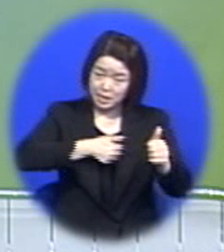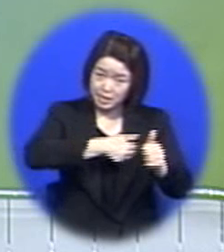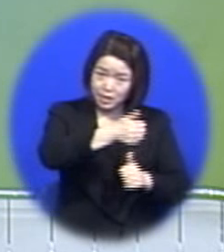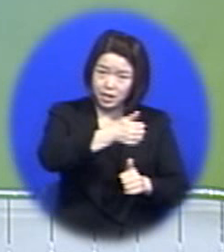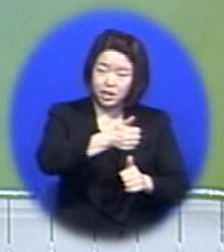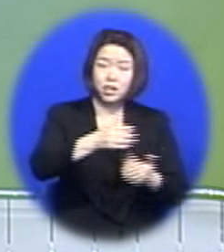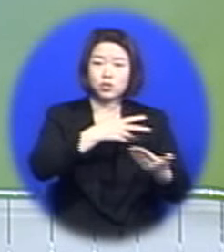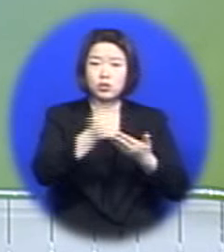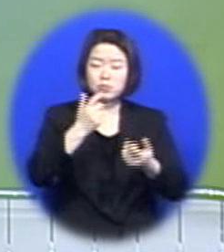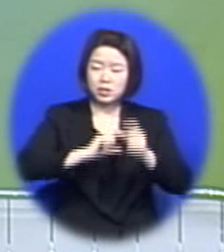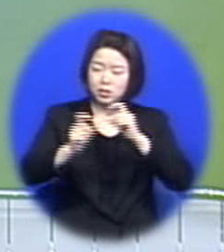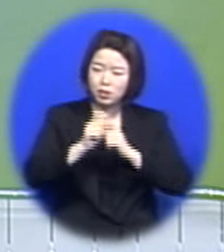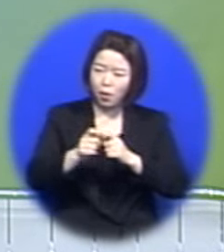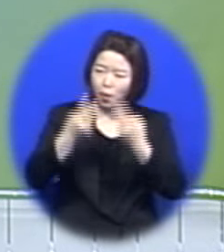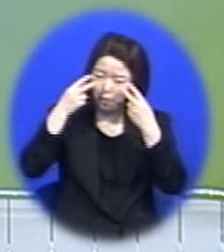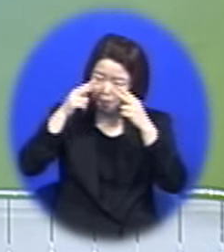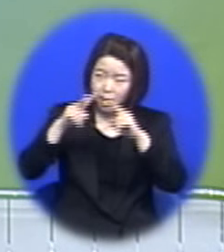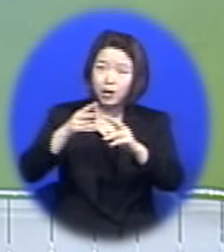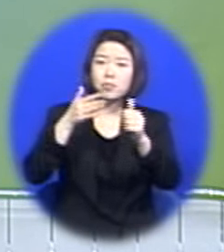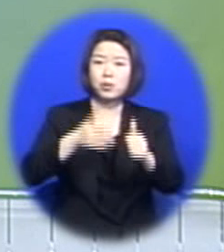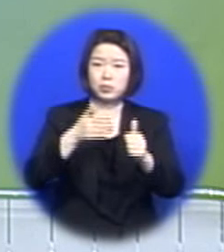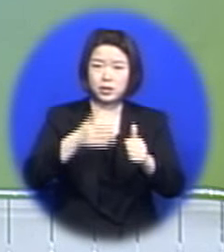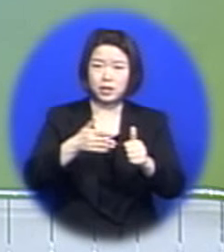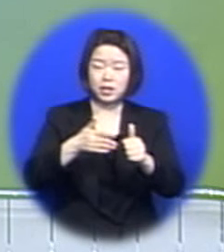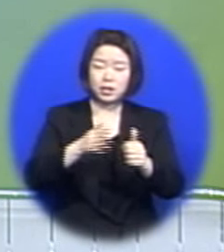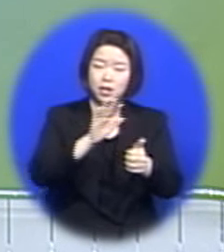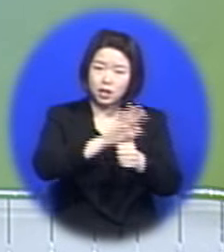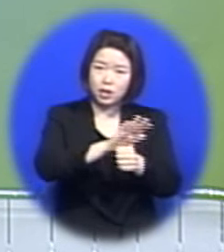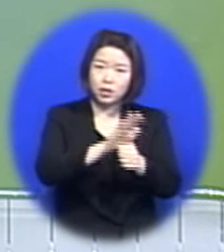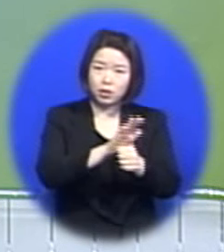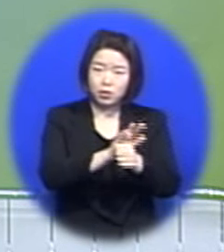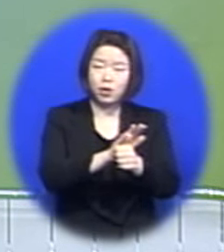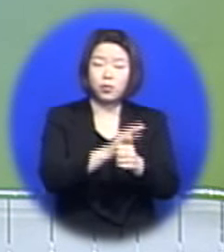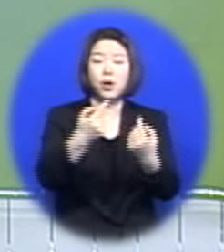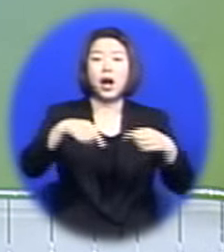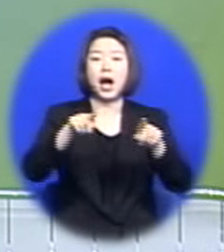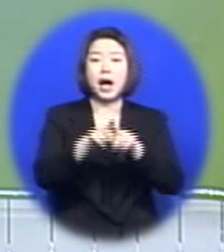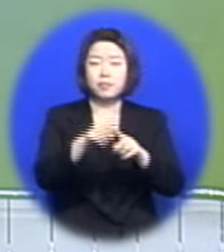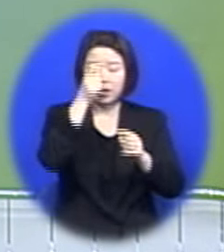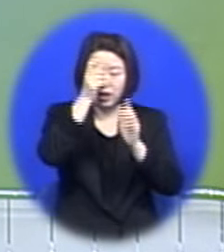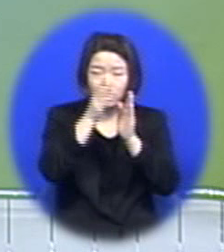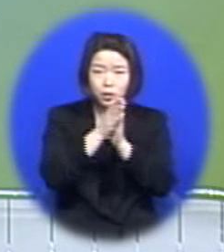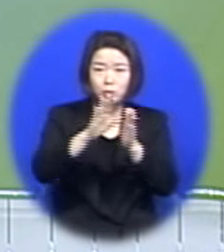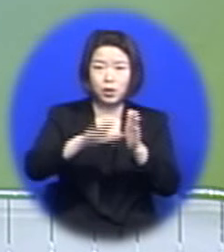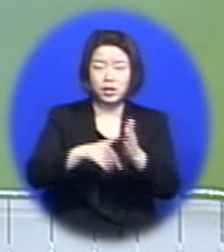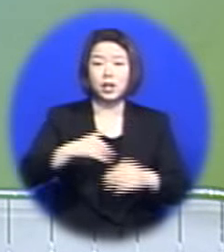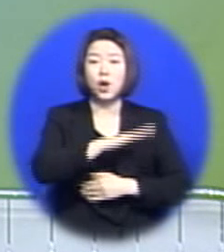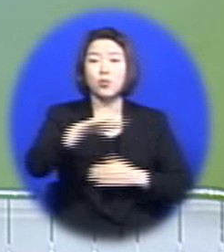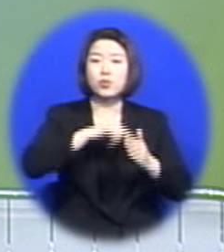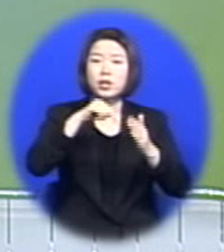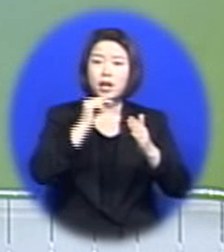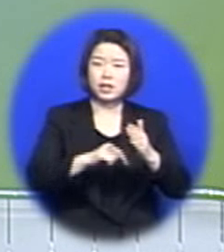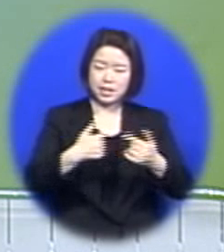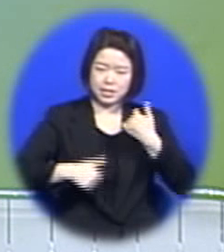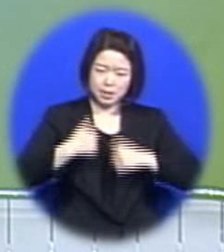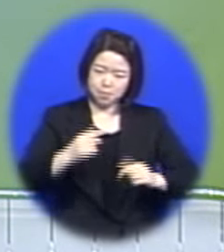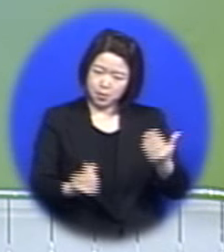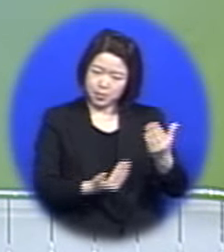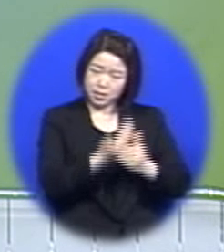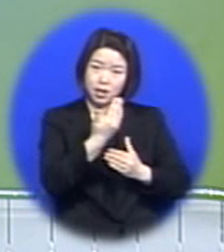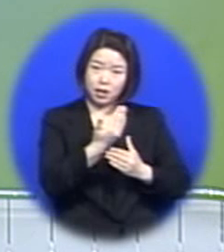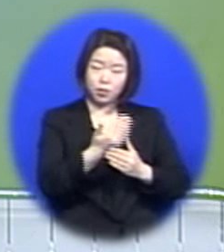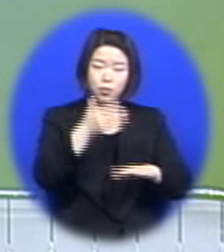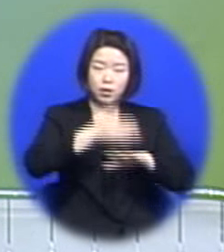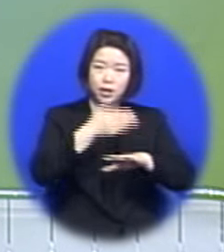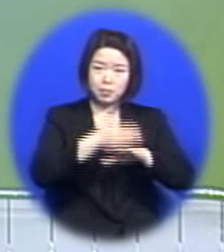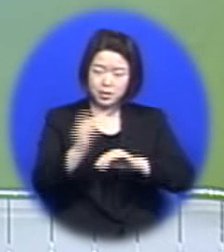하시는 주님을 더욱 바라봅시다. 이렇게 격려하고 함께 기도할 때 우리 가운데 기쁨이 살아나고 감사가